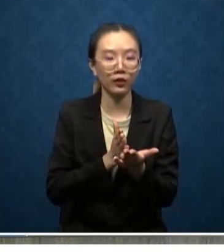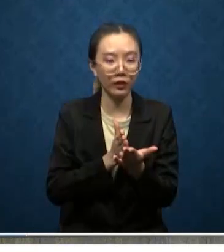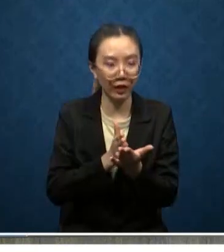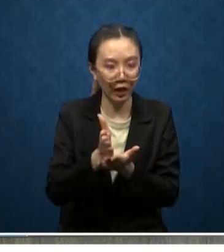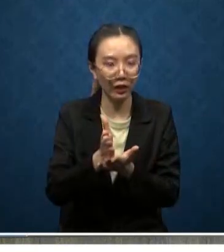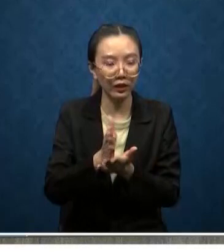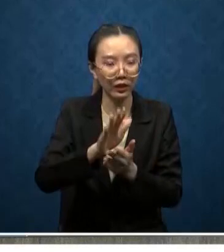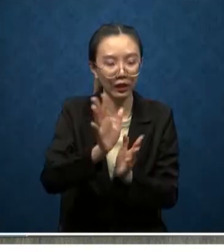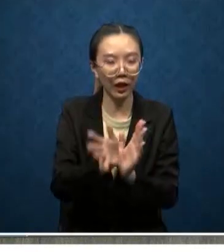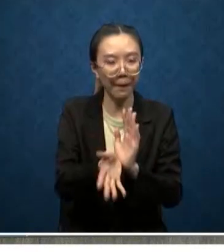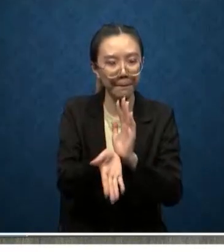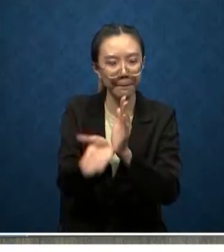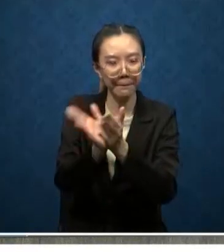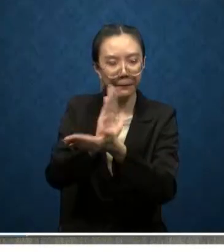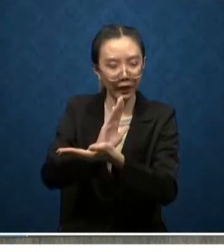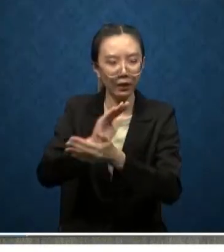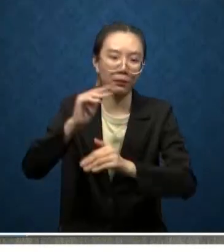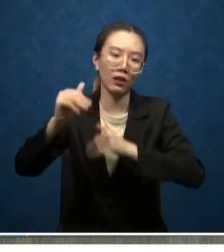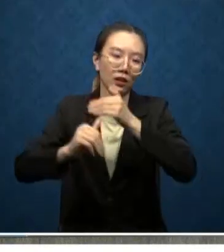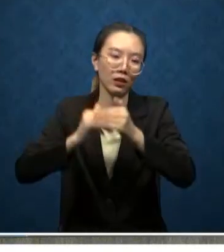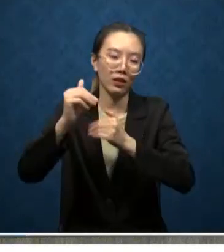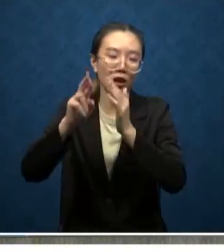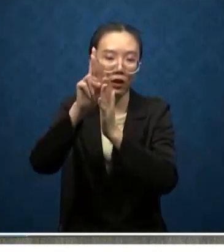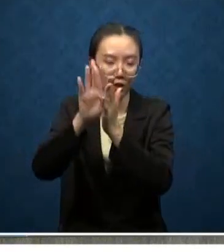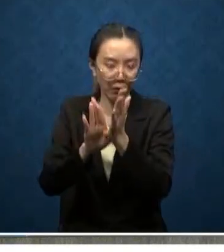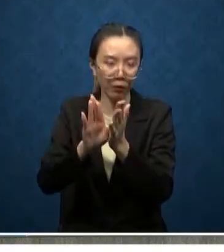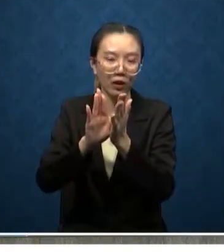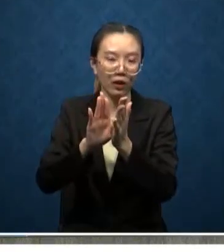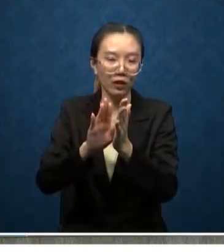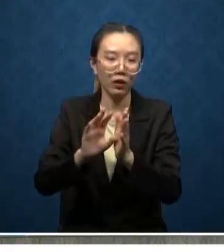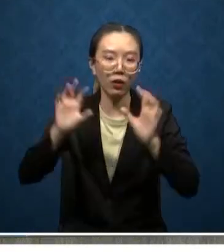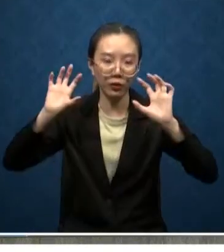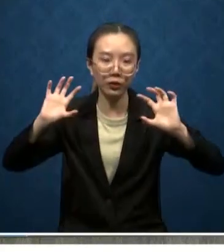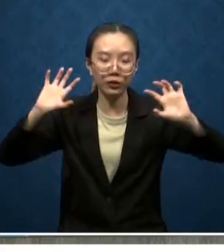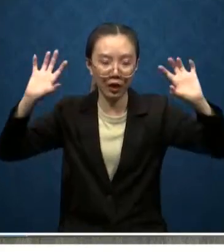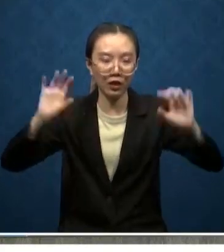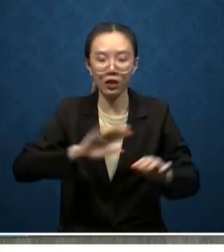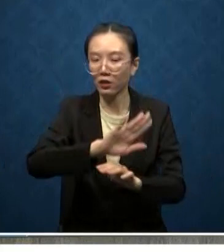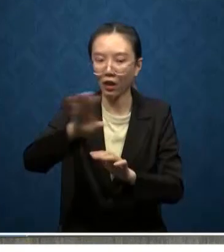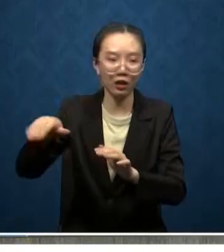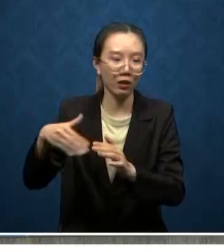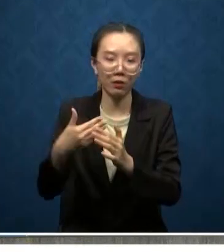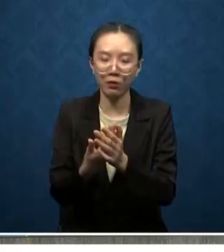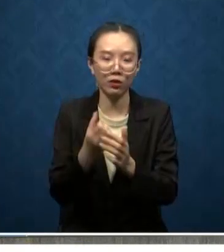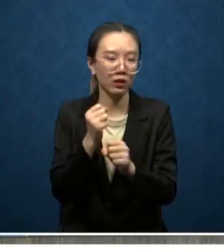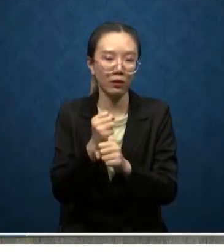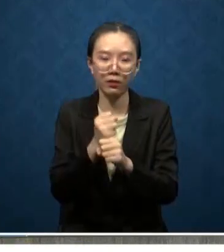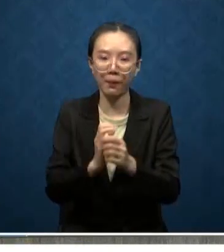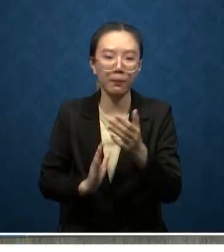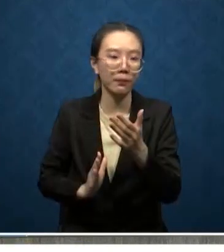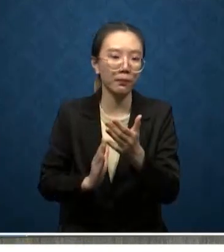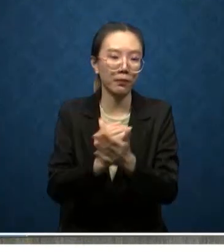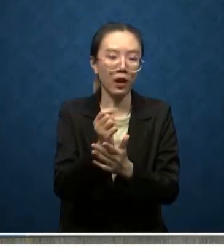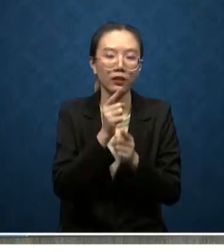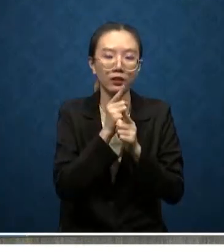สมดุลและพัฒนาระบบการบริหารจัดการภาครัฐล้วนบรรลุตามเป้าหมายยุทธศาสตร์ชาติ